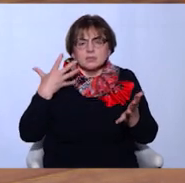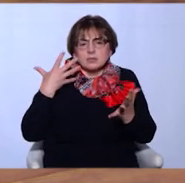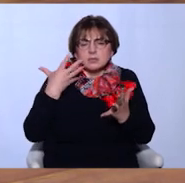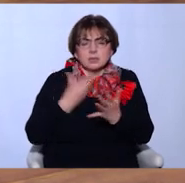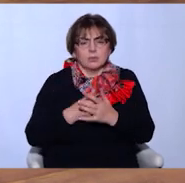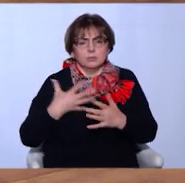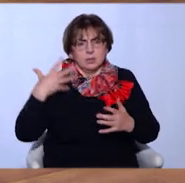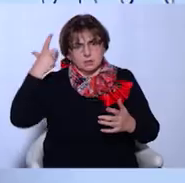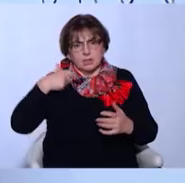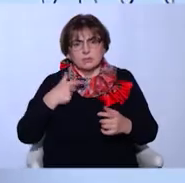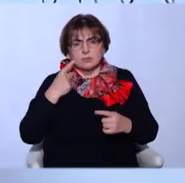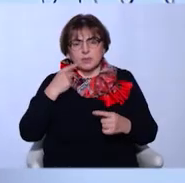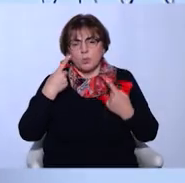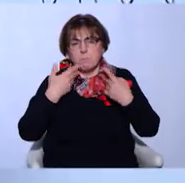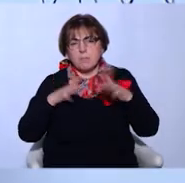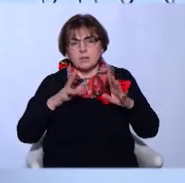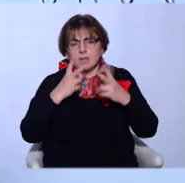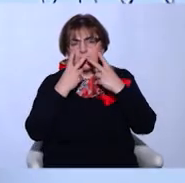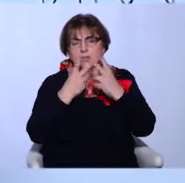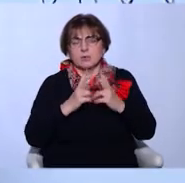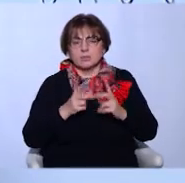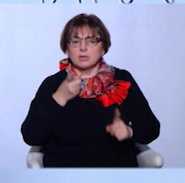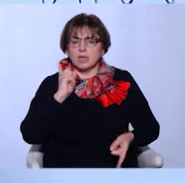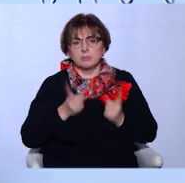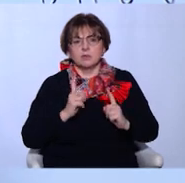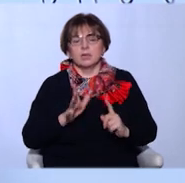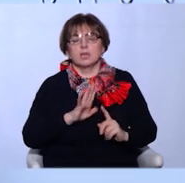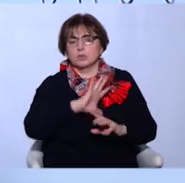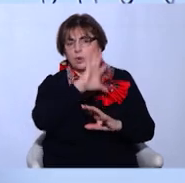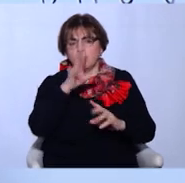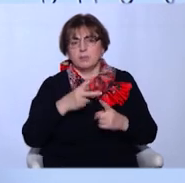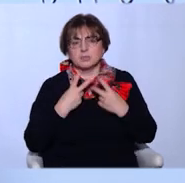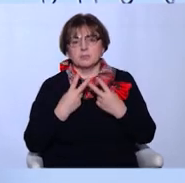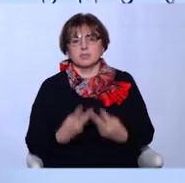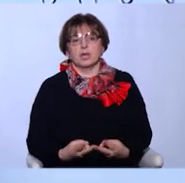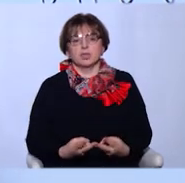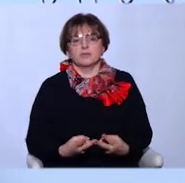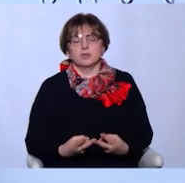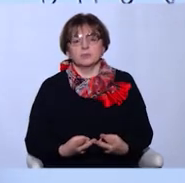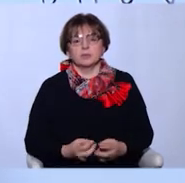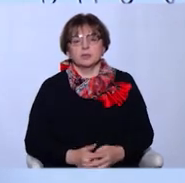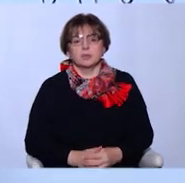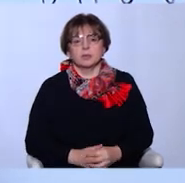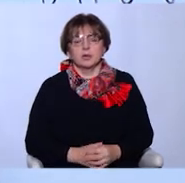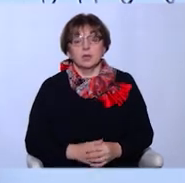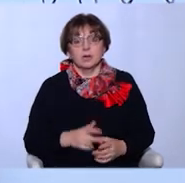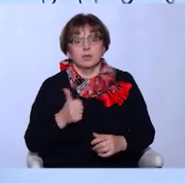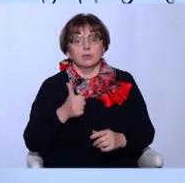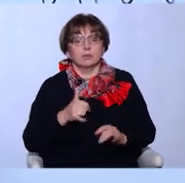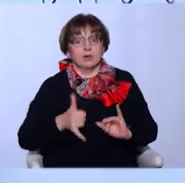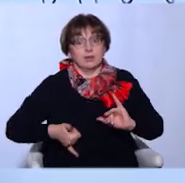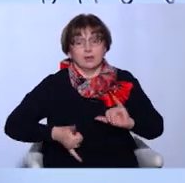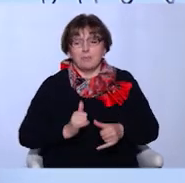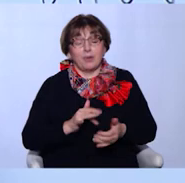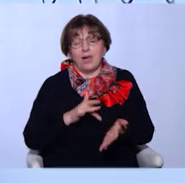არასოდეს იმაზე მეტად არ გიჩვენებს, ვიდრე ის რეალობაში იყო. რეალობაში გურამიშვილი დაპანგურებული, რა თქმა უნდა,